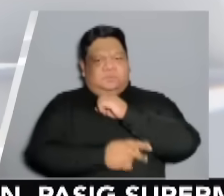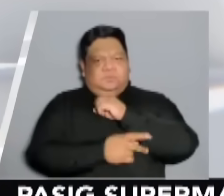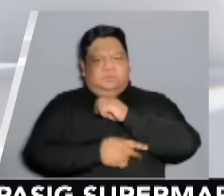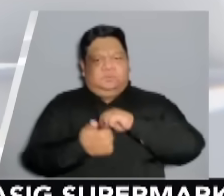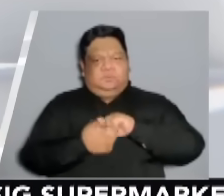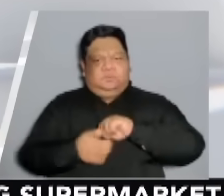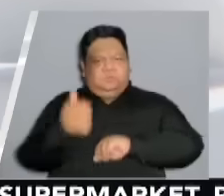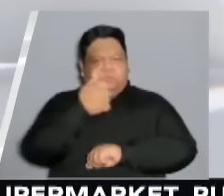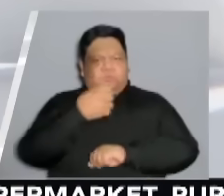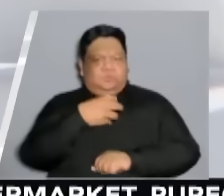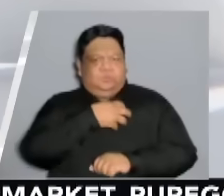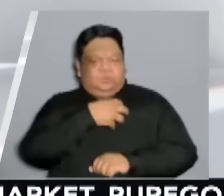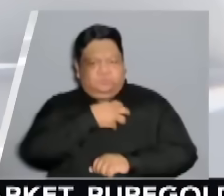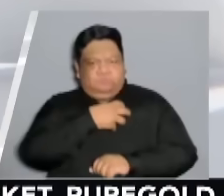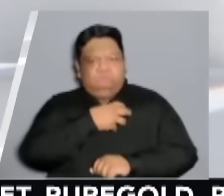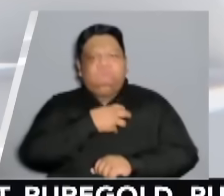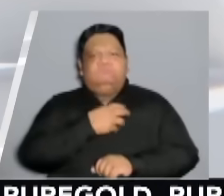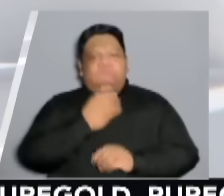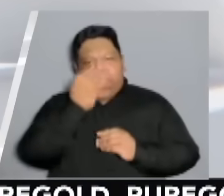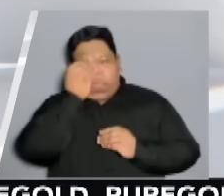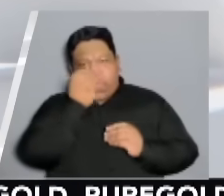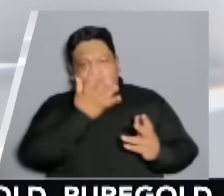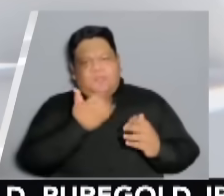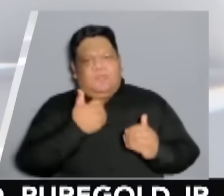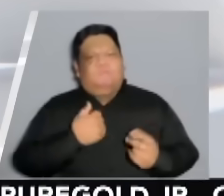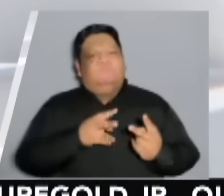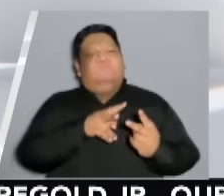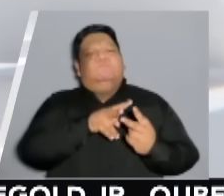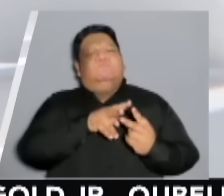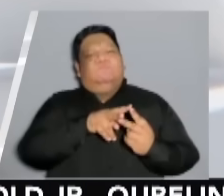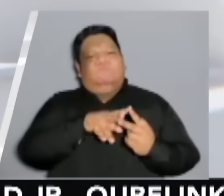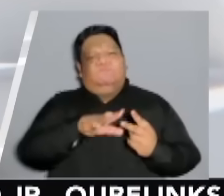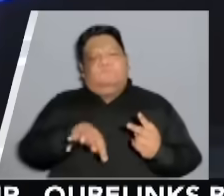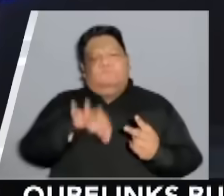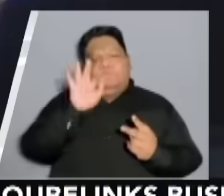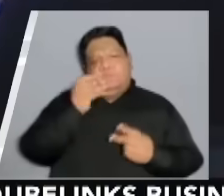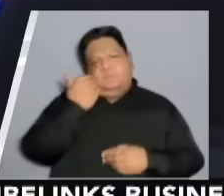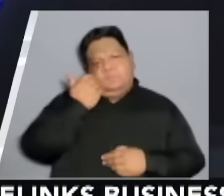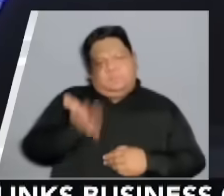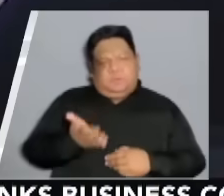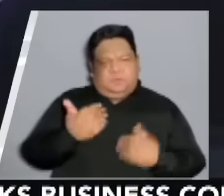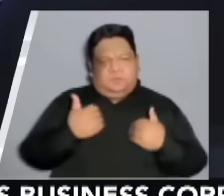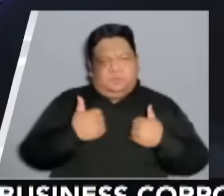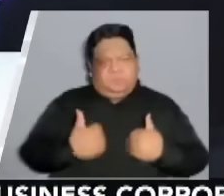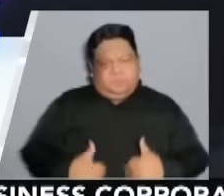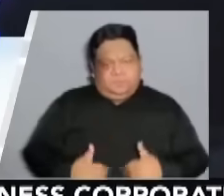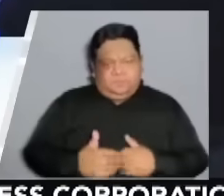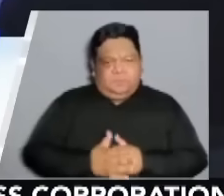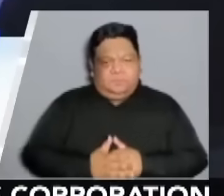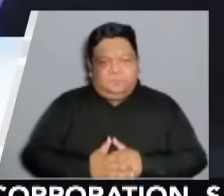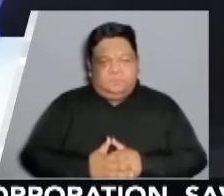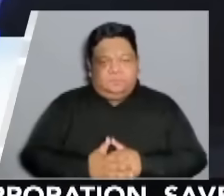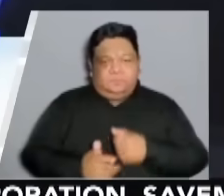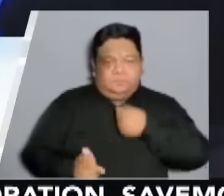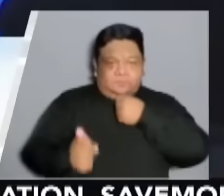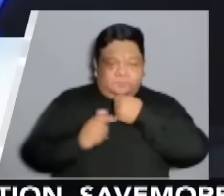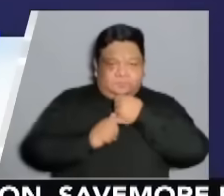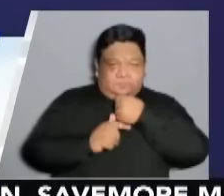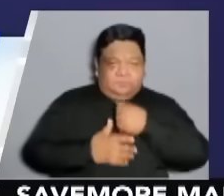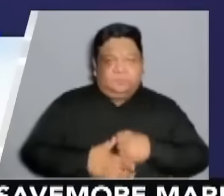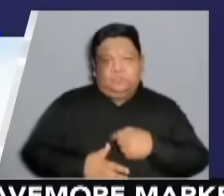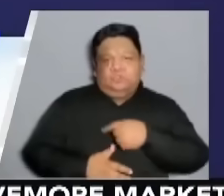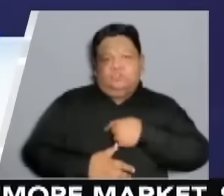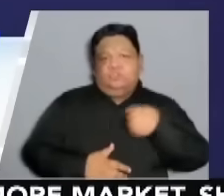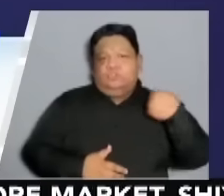at informing them na may dalawa nga pong found na dead body. Kinumpirma ng Chinese Foreign Ministry na nakidnap nga